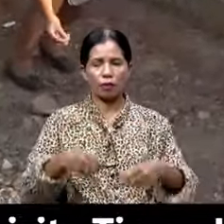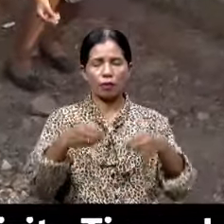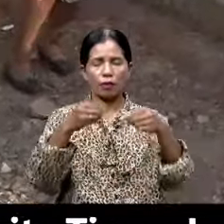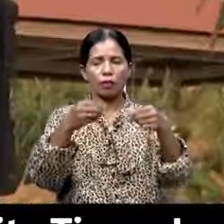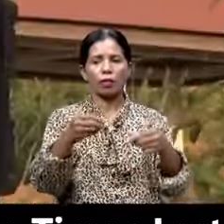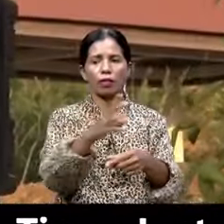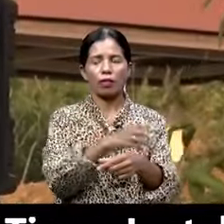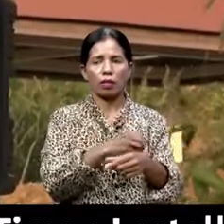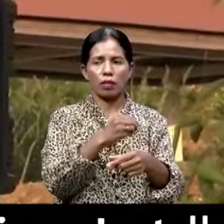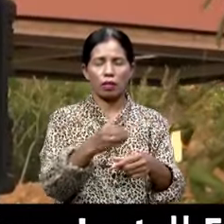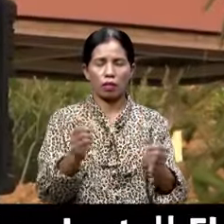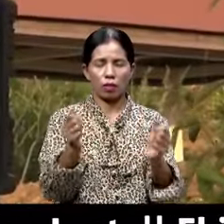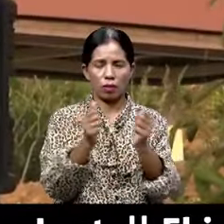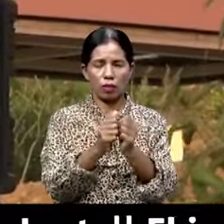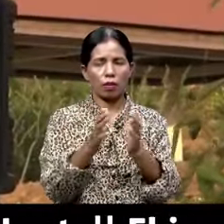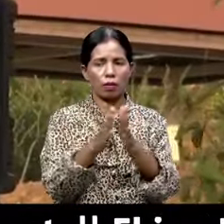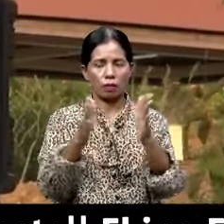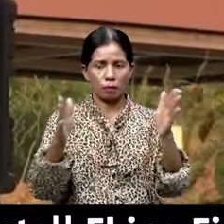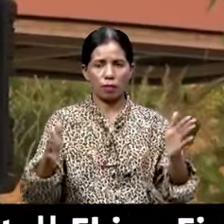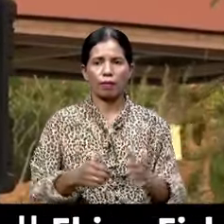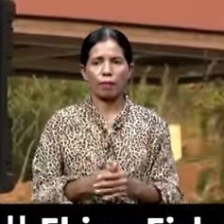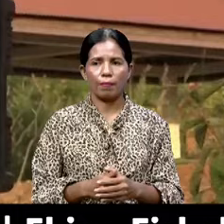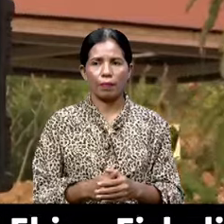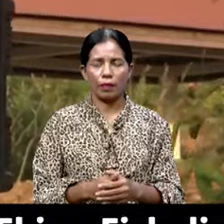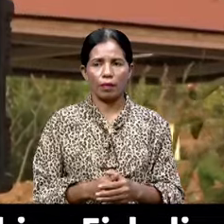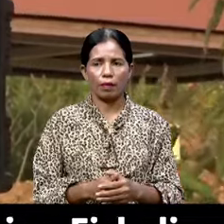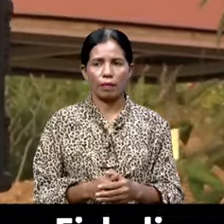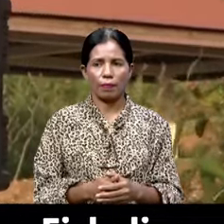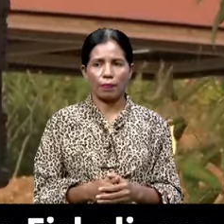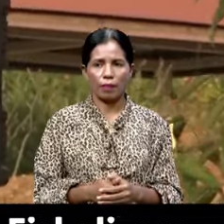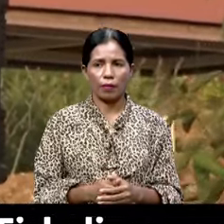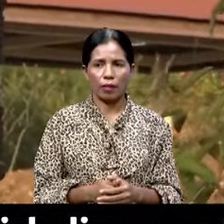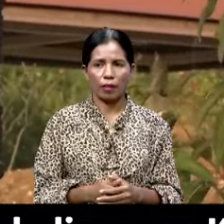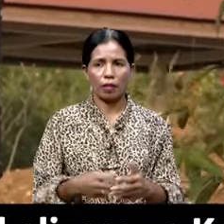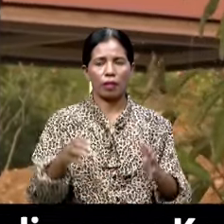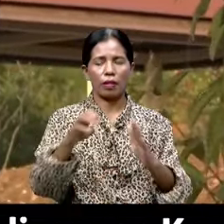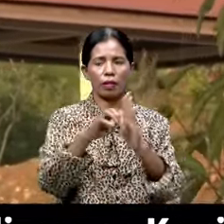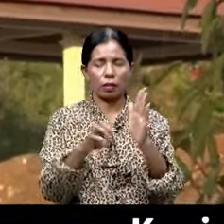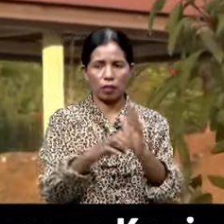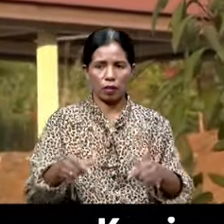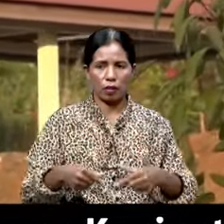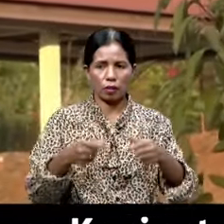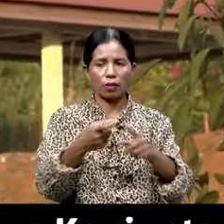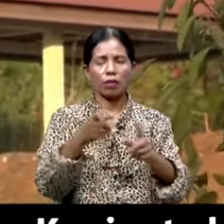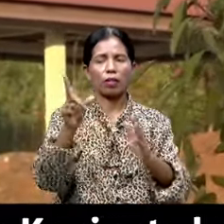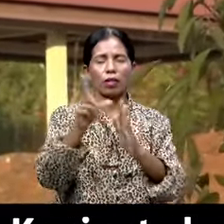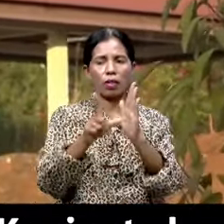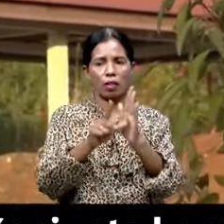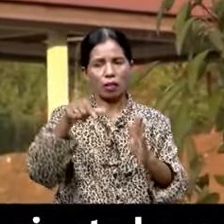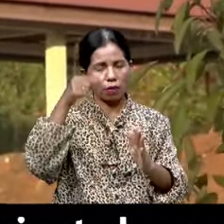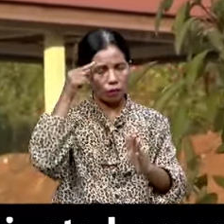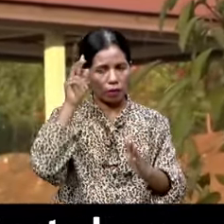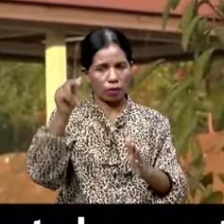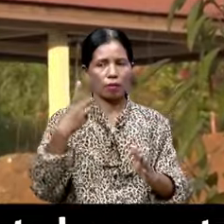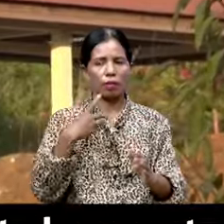ki formata nebe mais bot liu a bot liu nebe estado fo liu si decreto governo nia ita